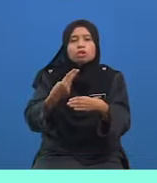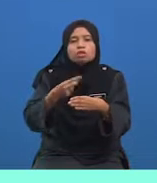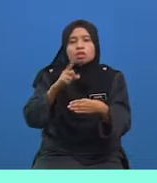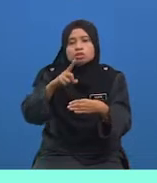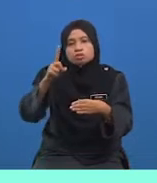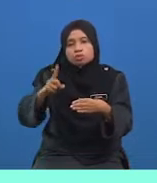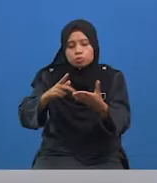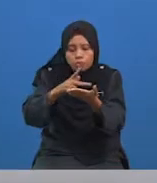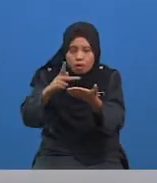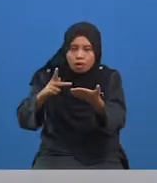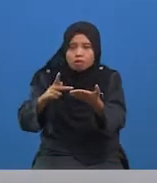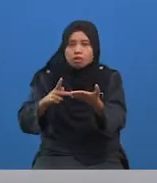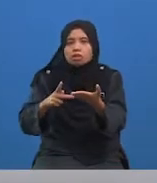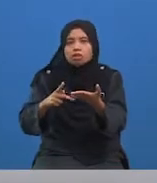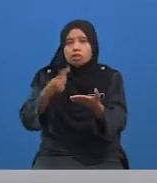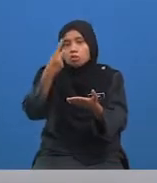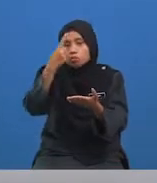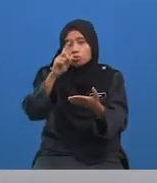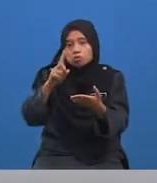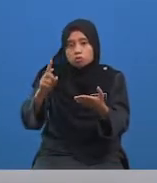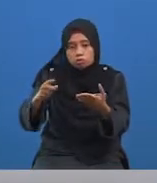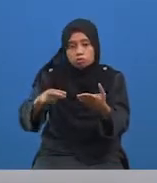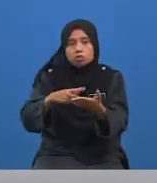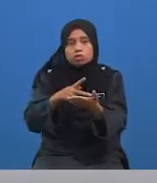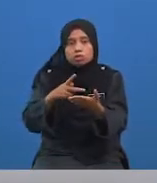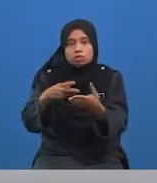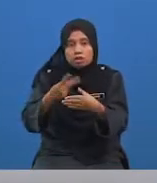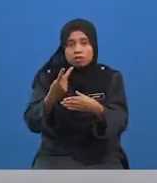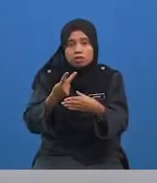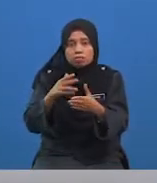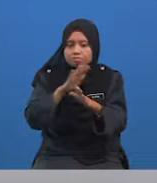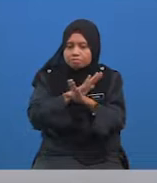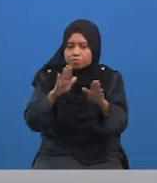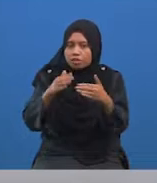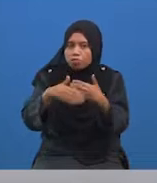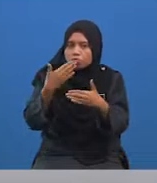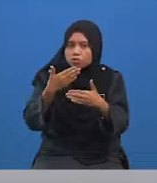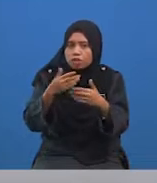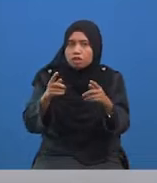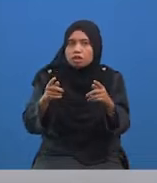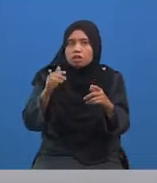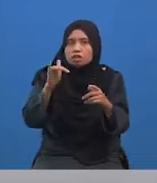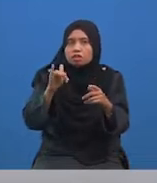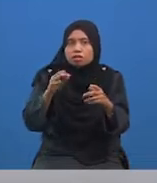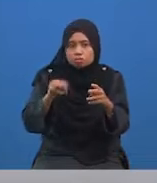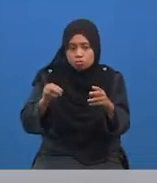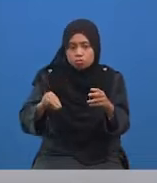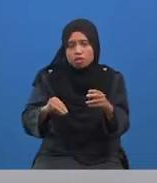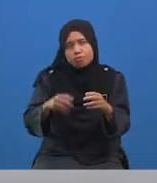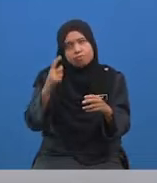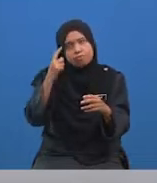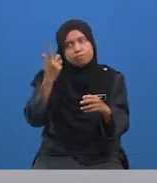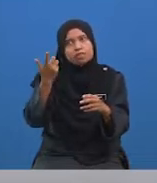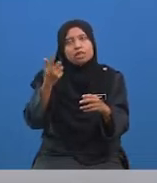sesuatu karya. Untuk hasilkan sesuatu karya ini, tidak mudah seperti yang murid sangkakan